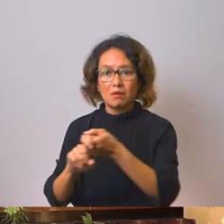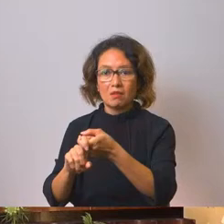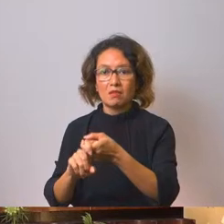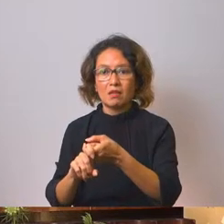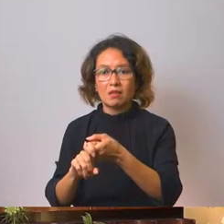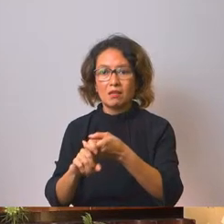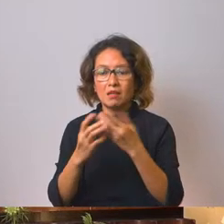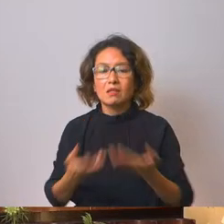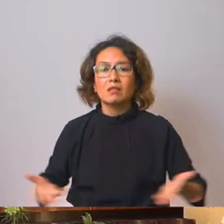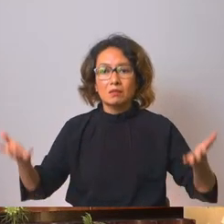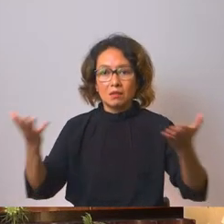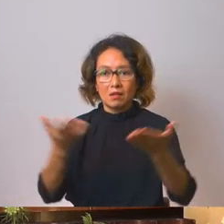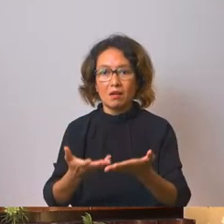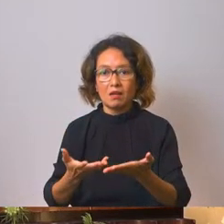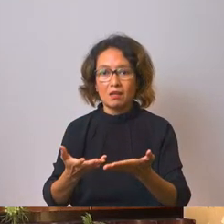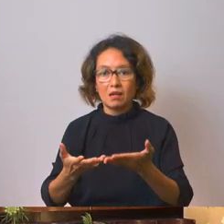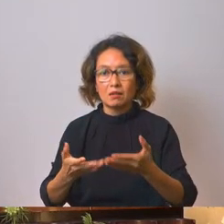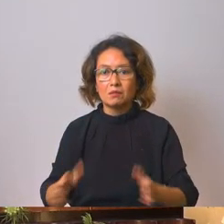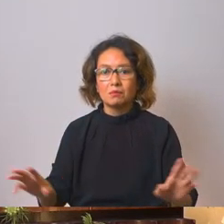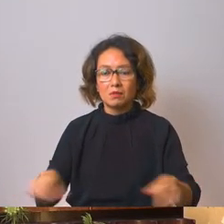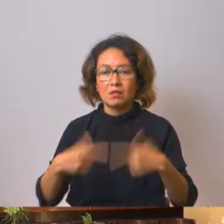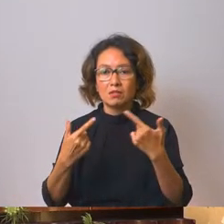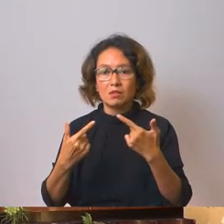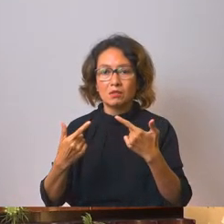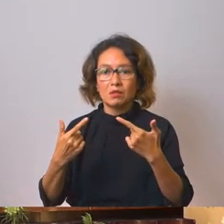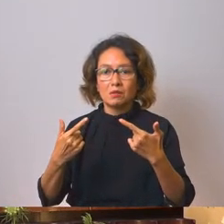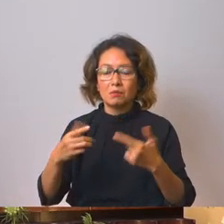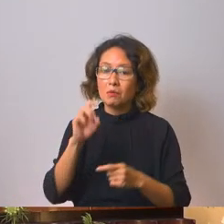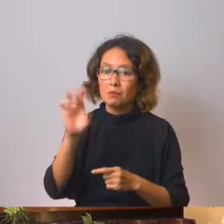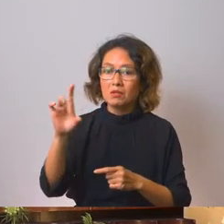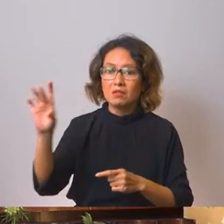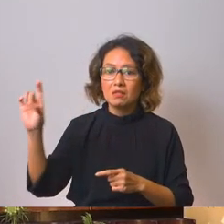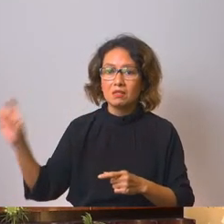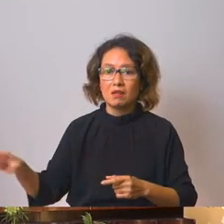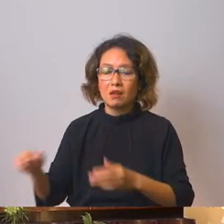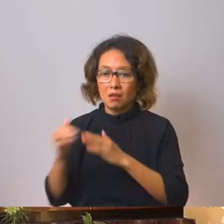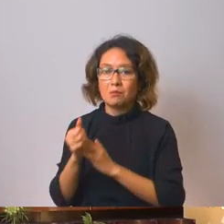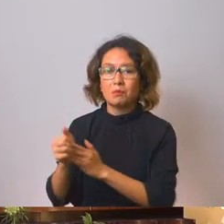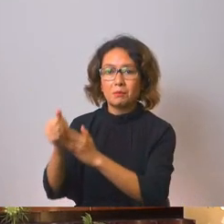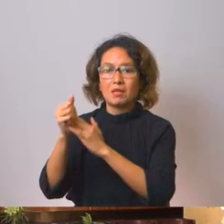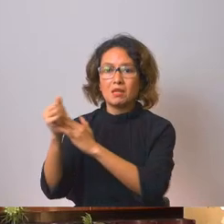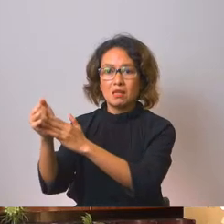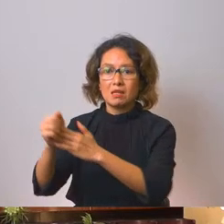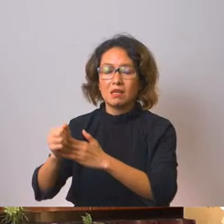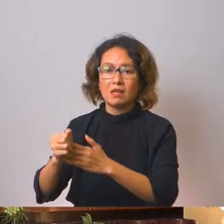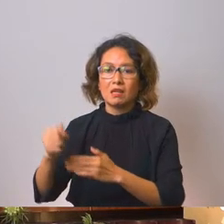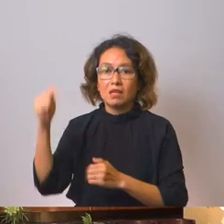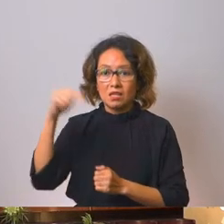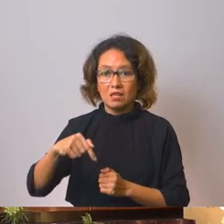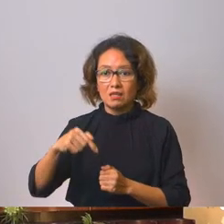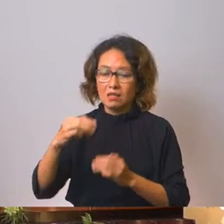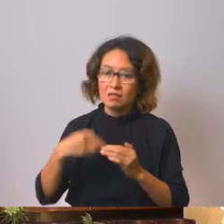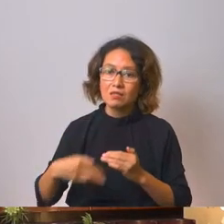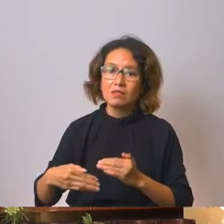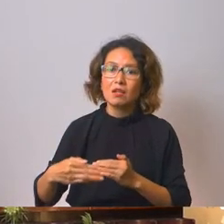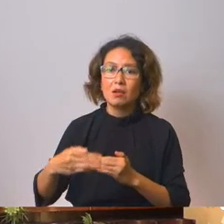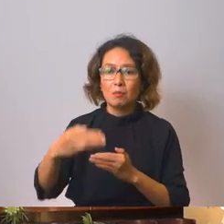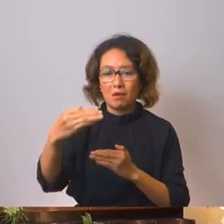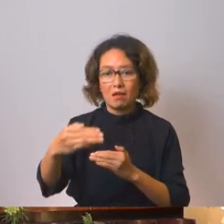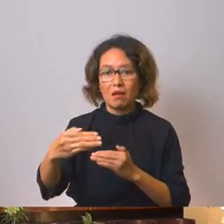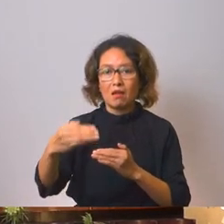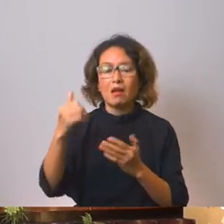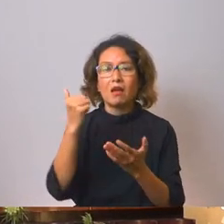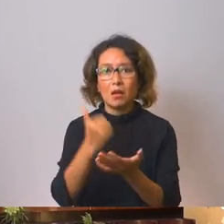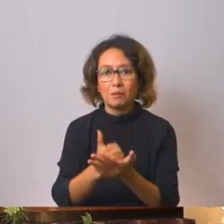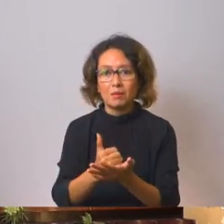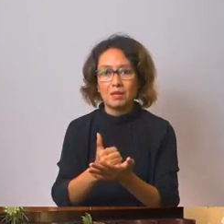ragam perbedaan akan membimbing saudara dari kini sampai selama-lamanya. Amin.